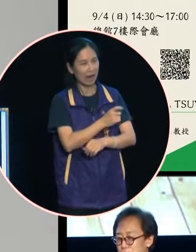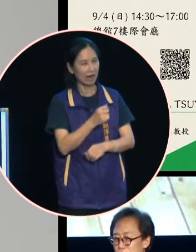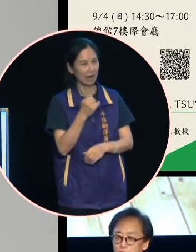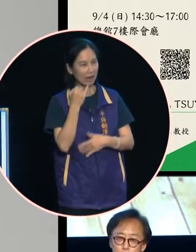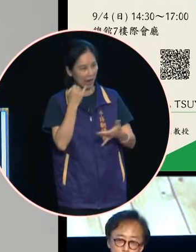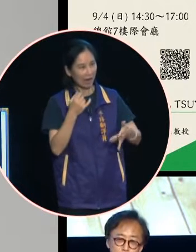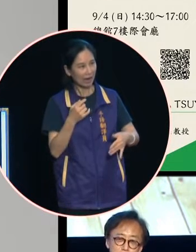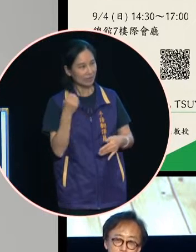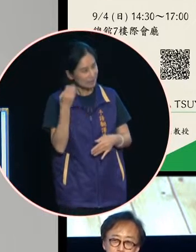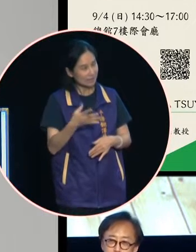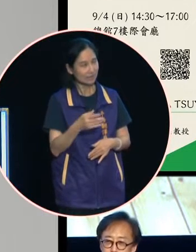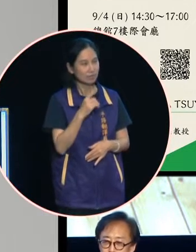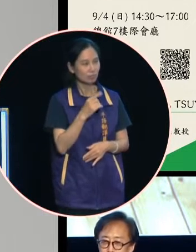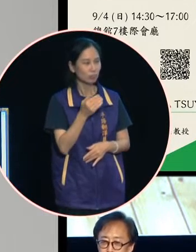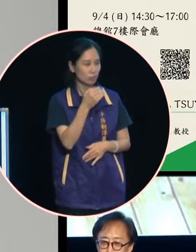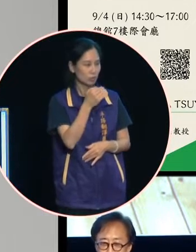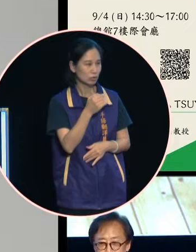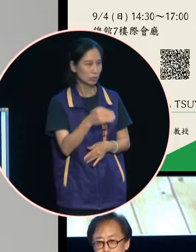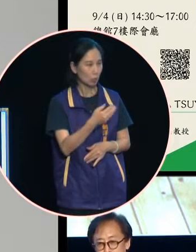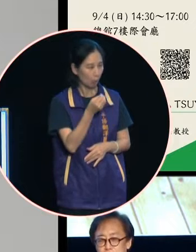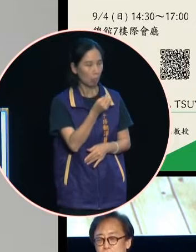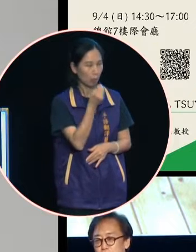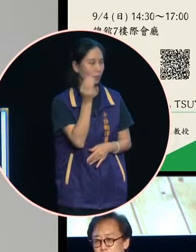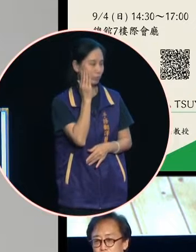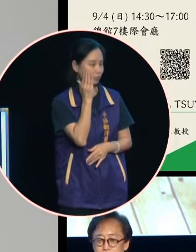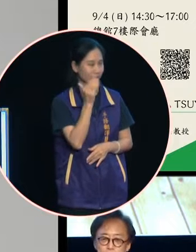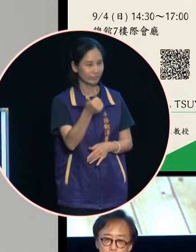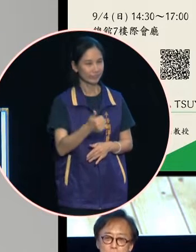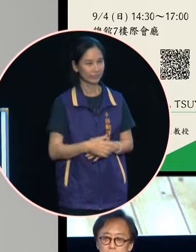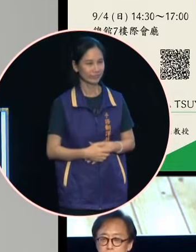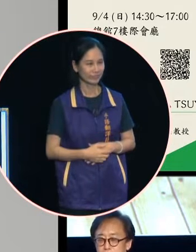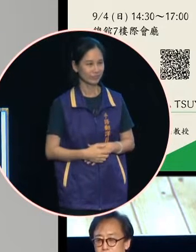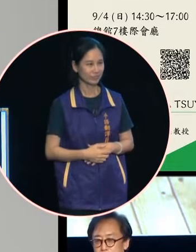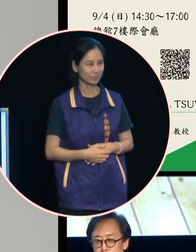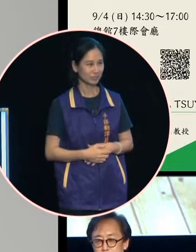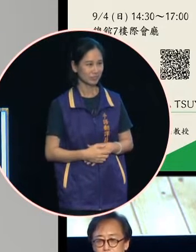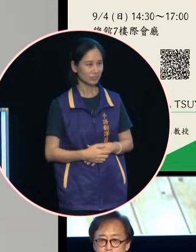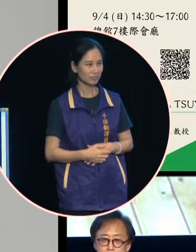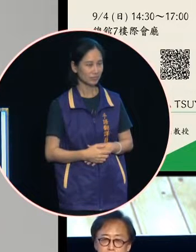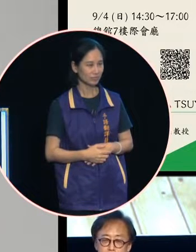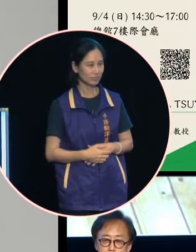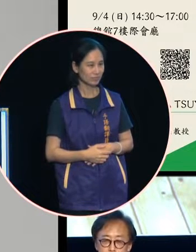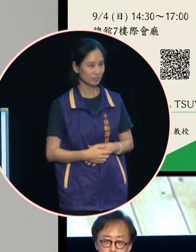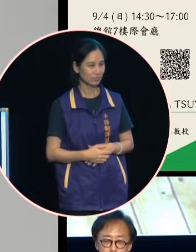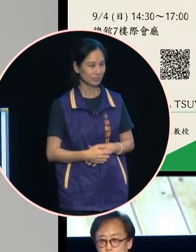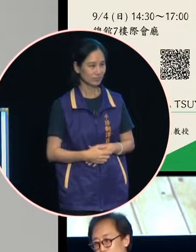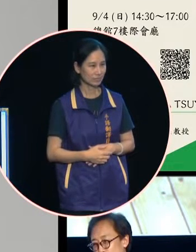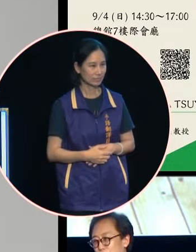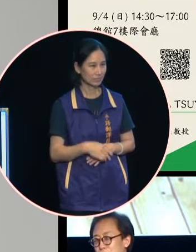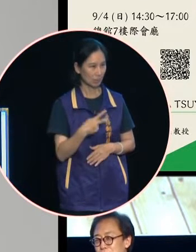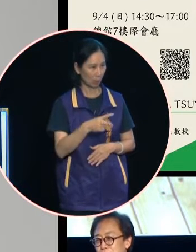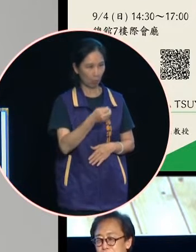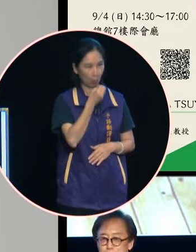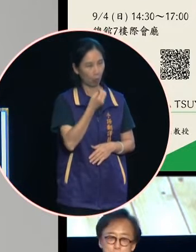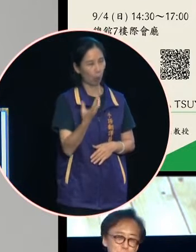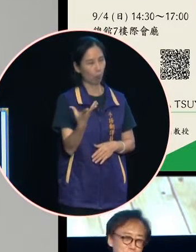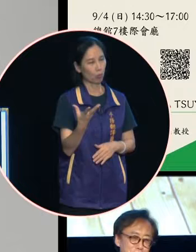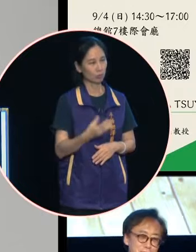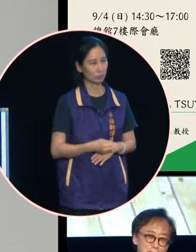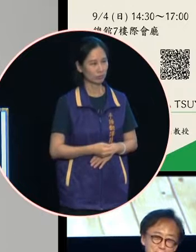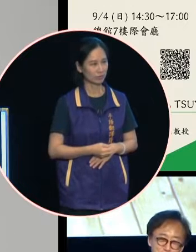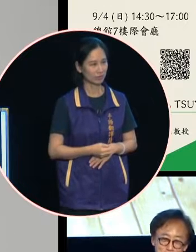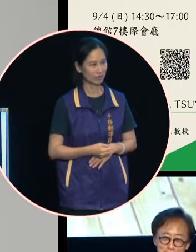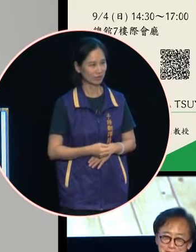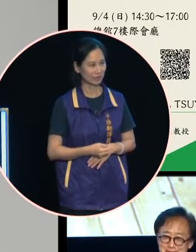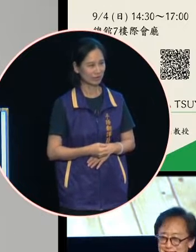我一大堆的那个鲜海鱼，那也是在高雄才能吃到的，而且吃了很多，想要睡